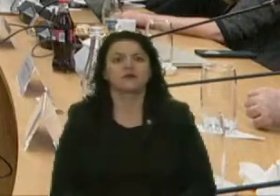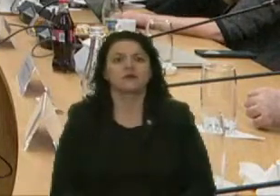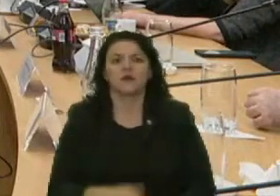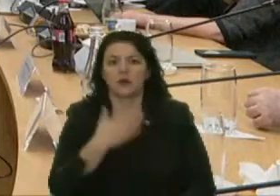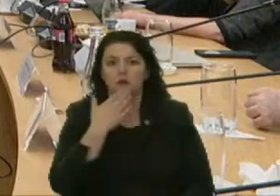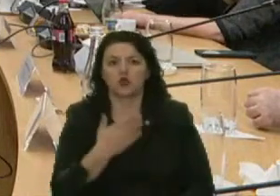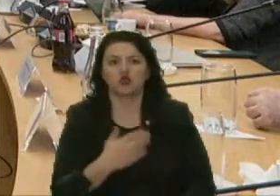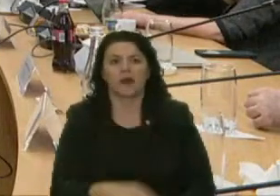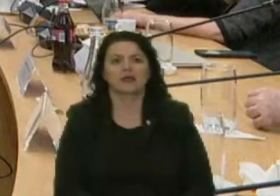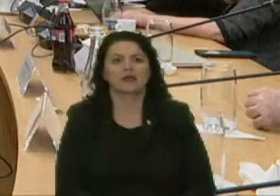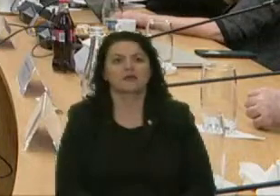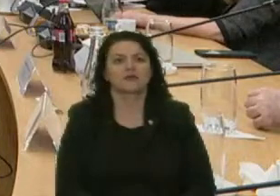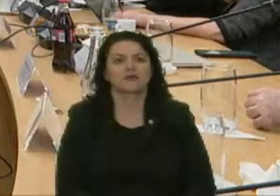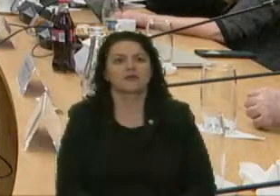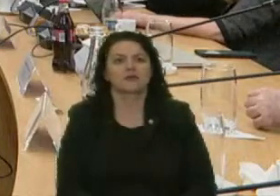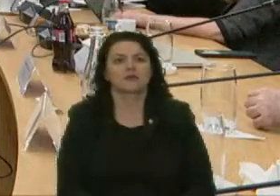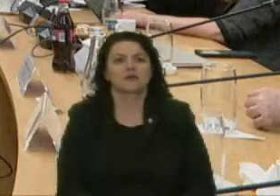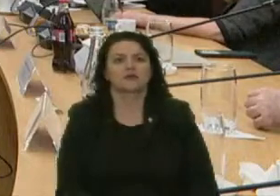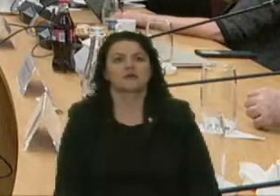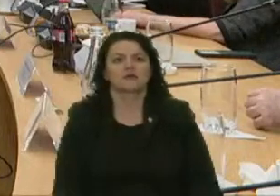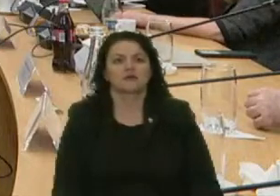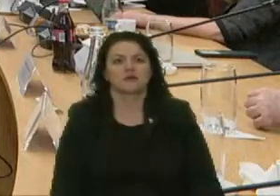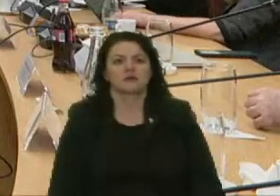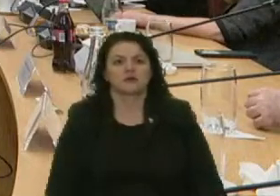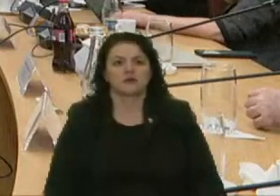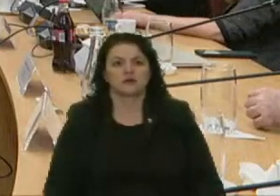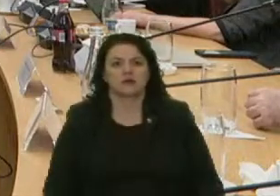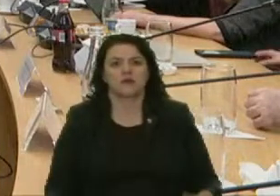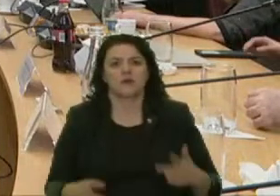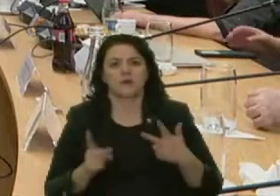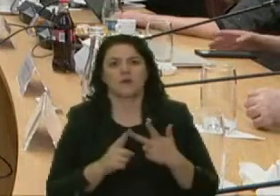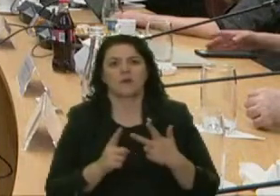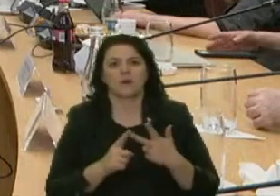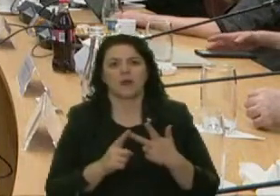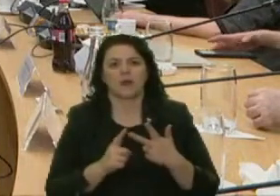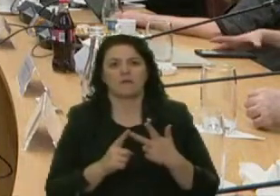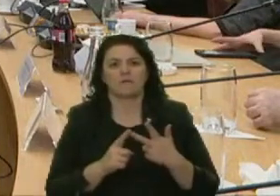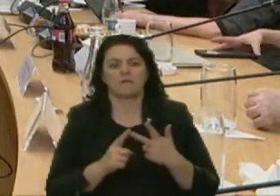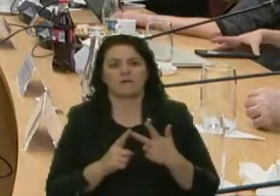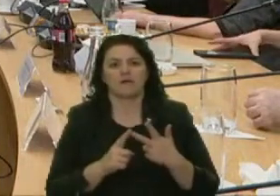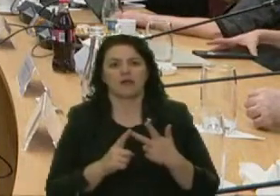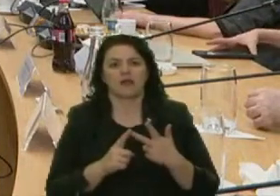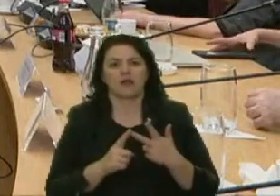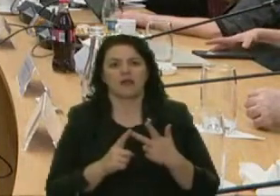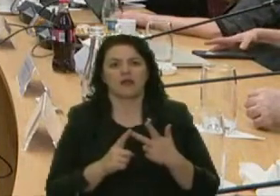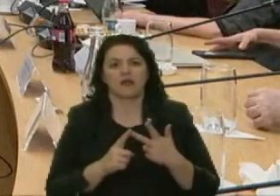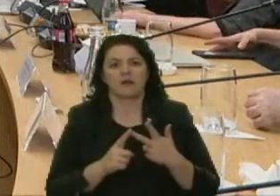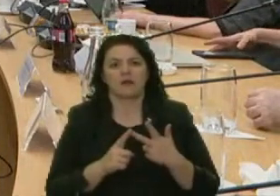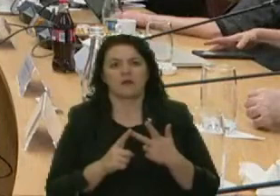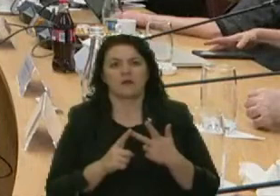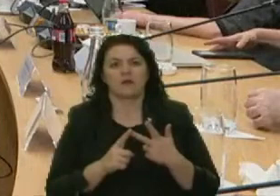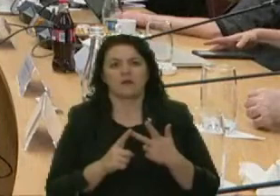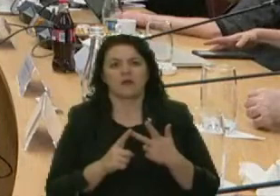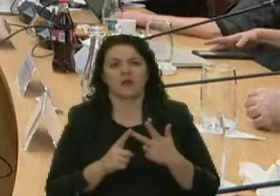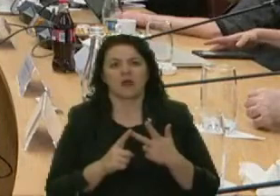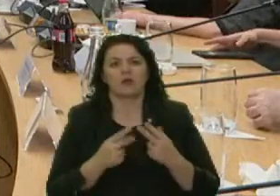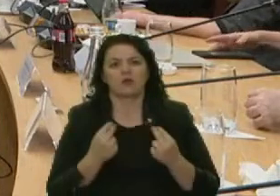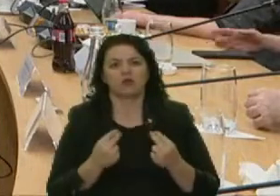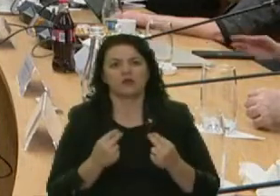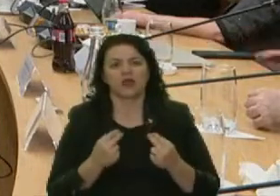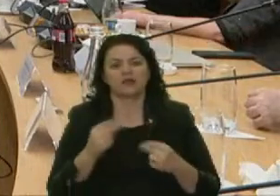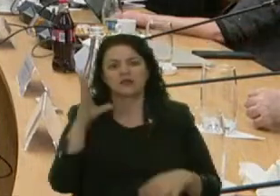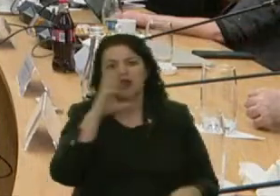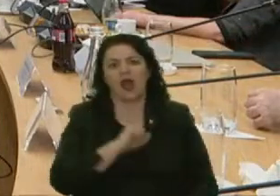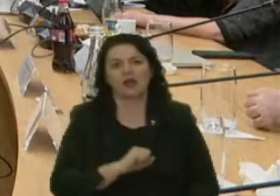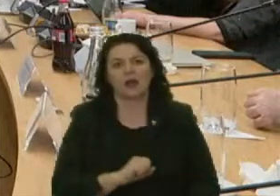mulțumesc pentru intervenție doamna soaca domnul soaca ișvan Ivan dacă î permit să zic și eu două cuvinte în completarea lui loran Bună seara și